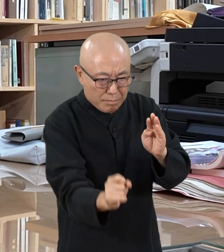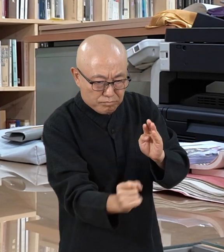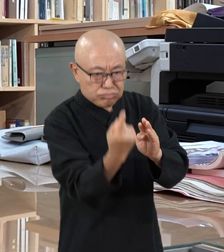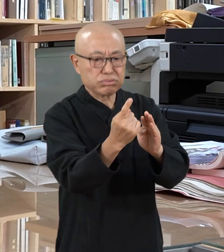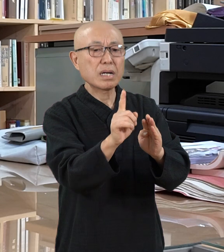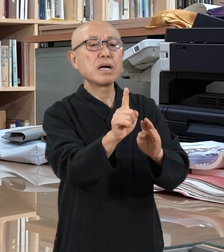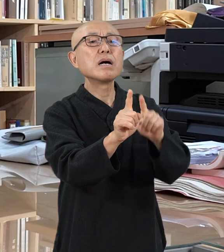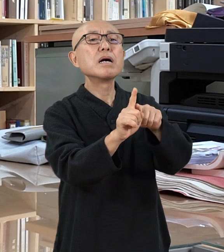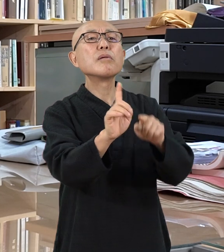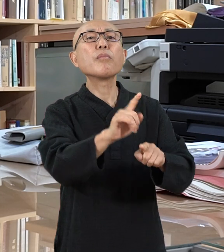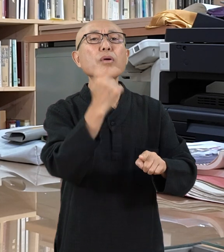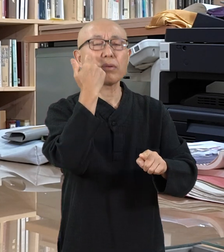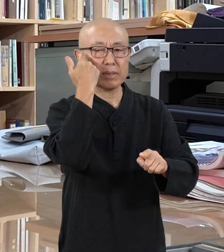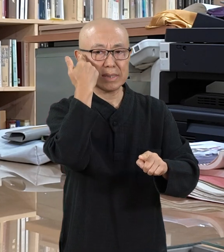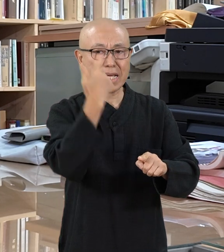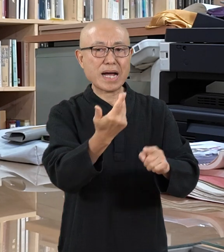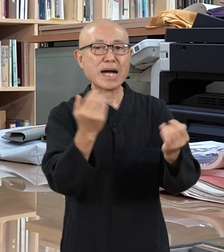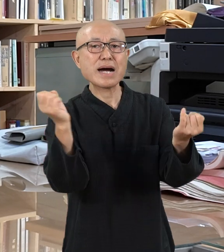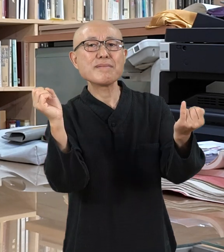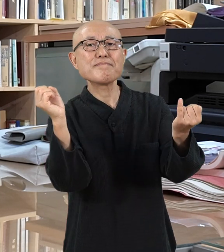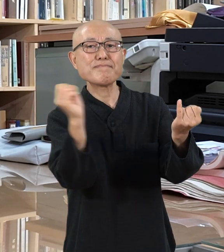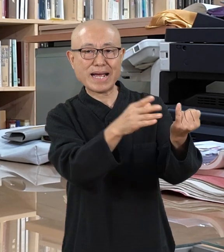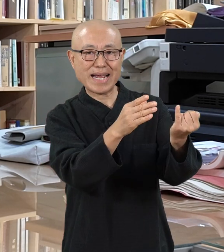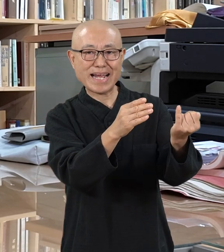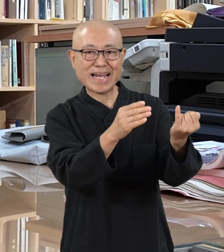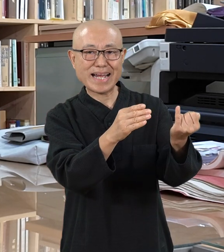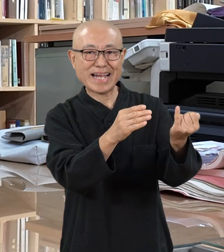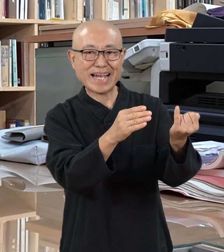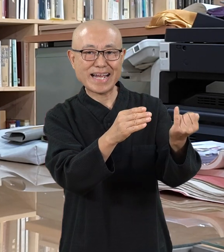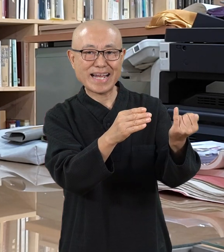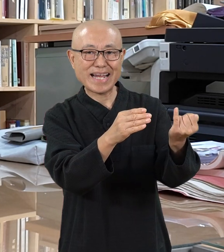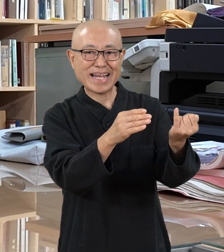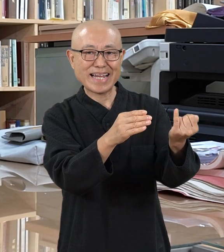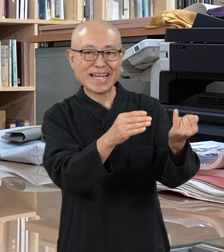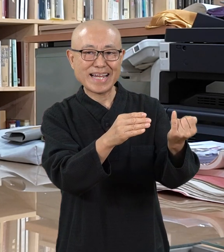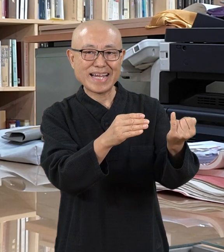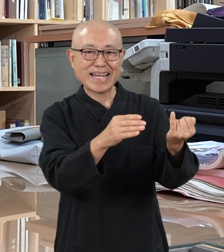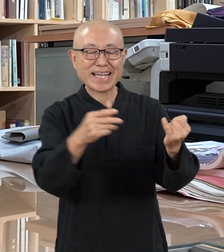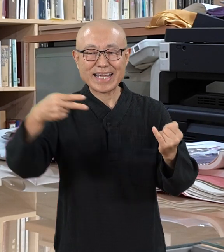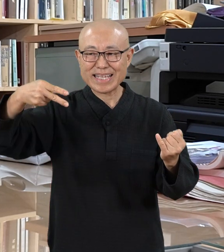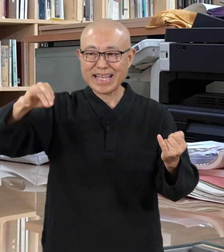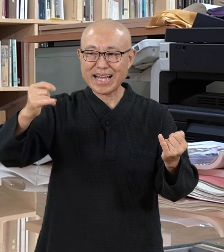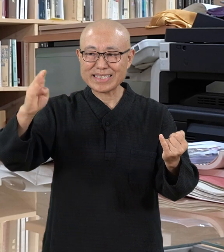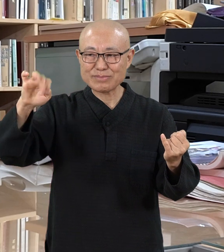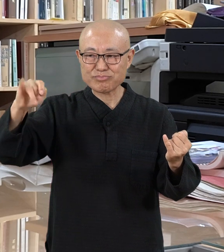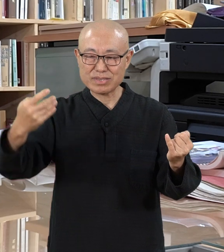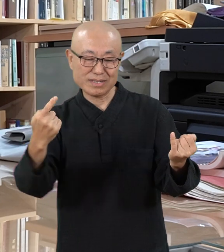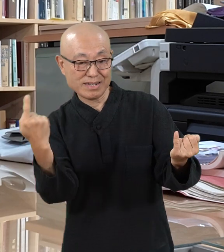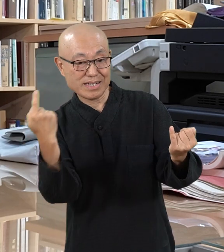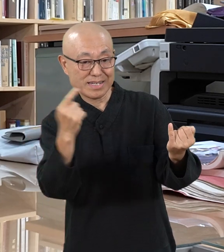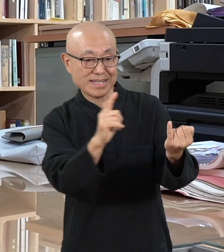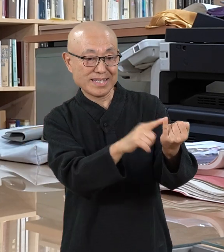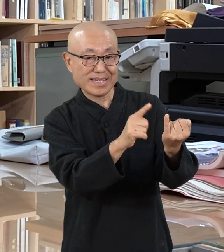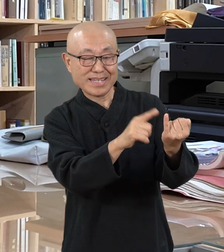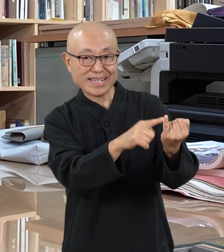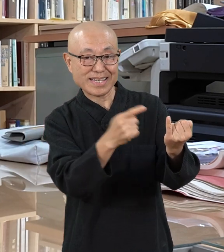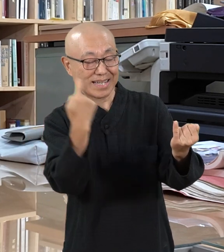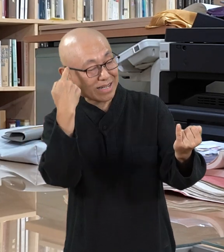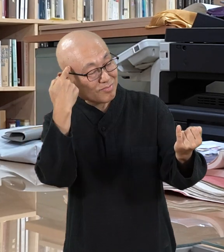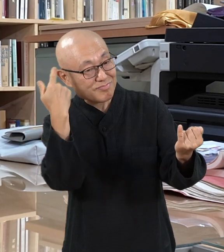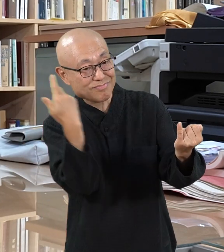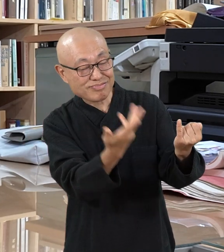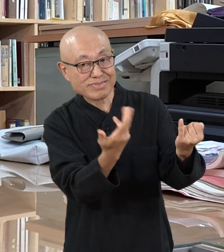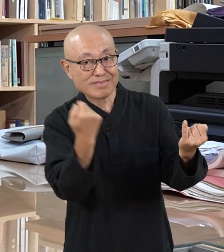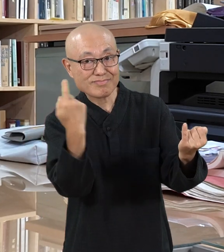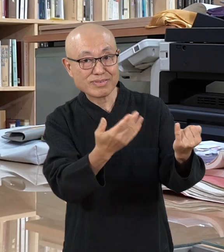하나는 무엇이냐? 1000개의 질문을 받고 답을 하신 사리불존자가 꾼달라 캐시 그